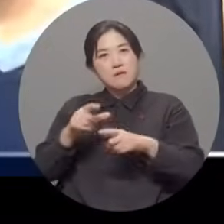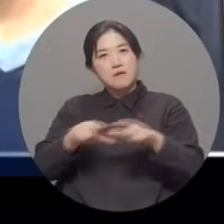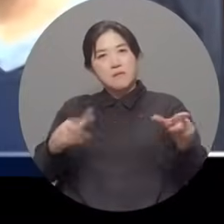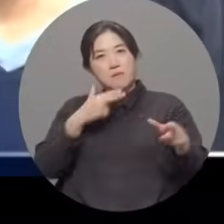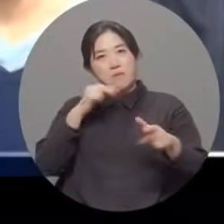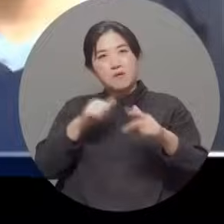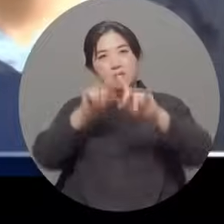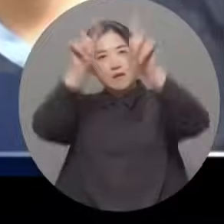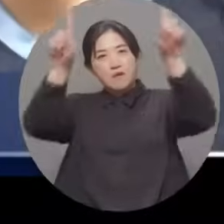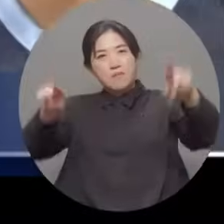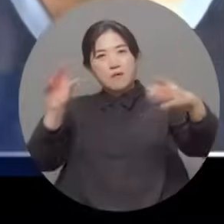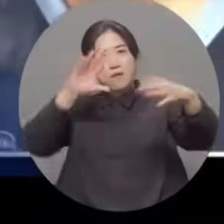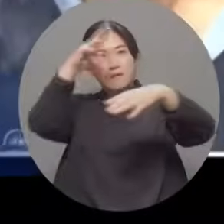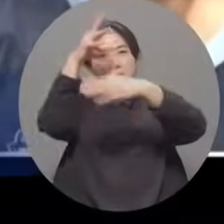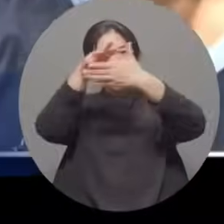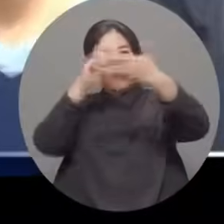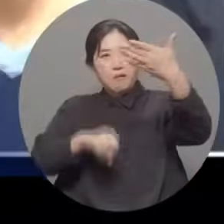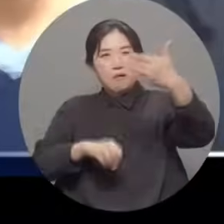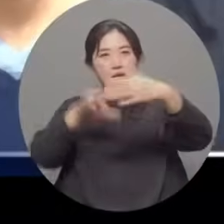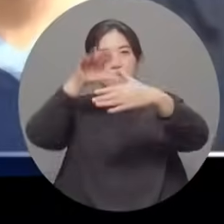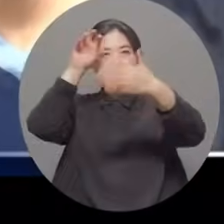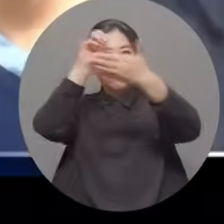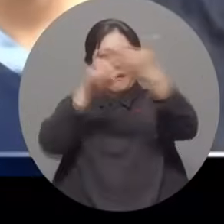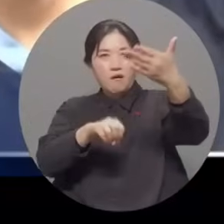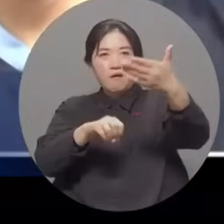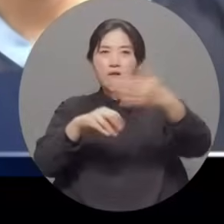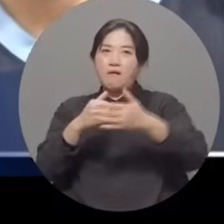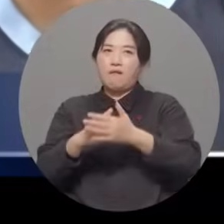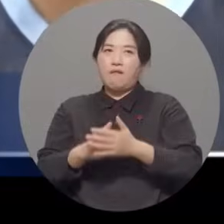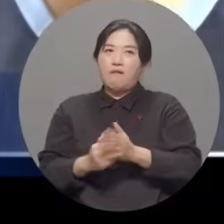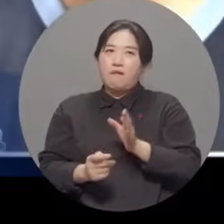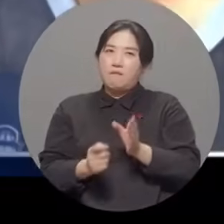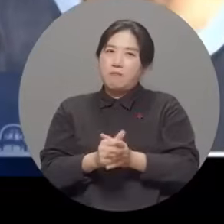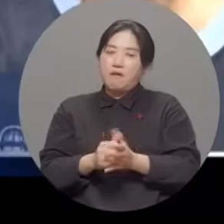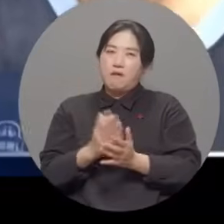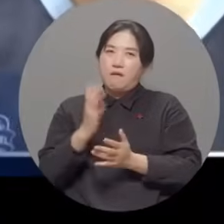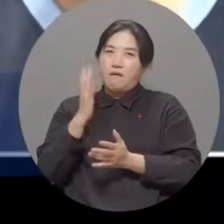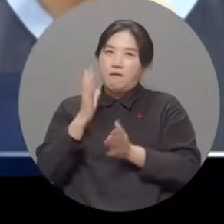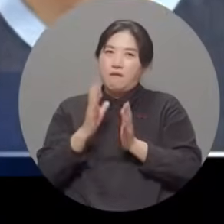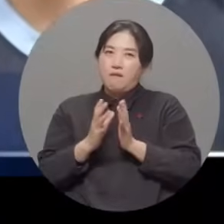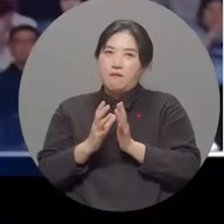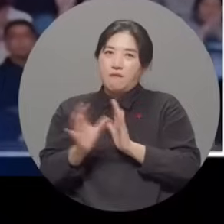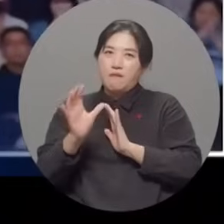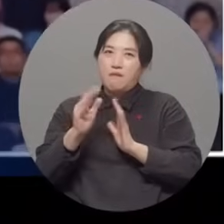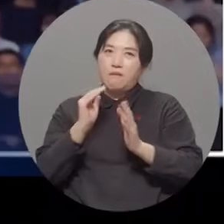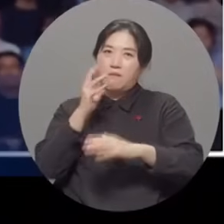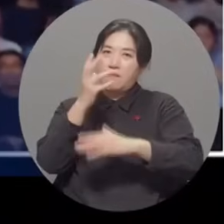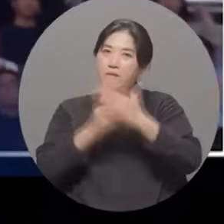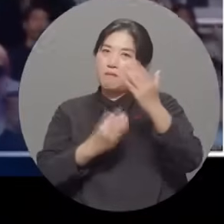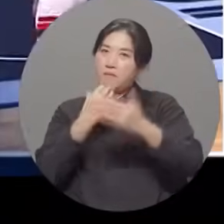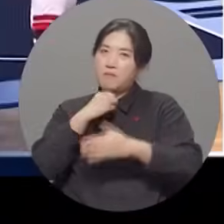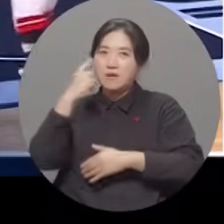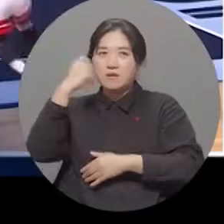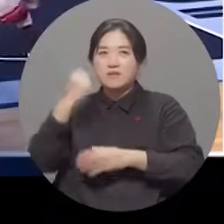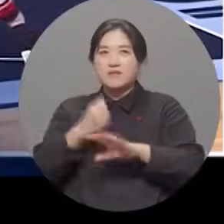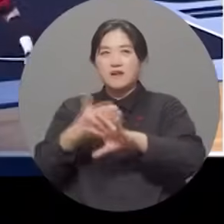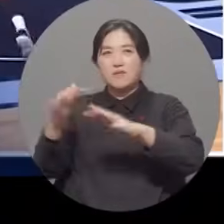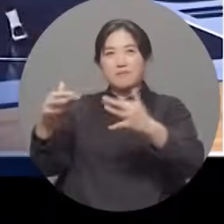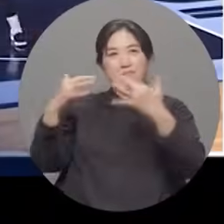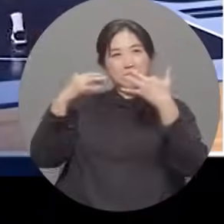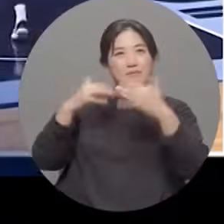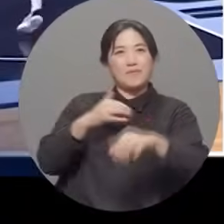basketball players to shoot off the glass. So if it's going in, it's worked for us. 그 해외에서 이렇게 좀 이슈가 될 줄